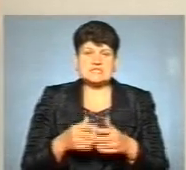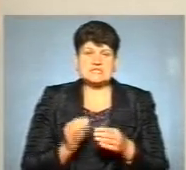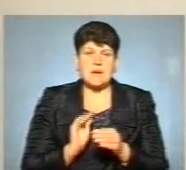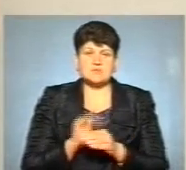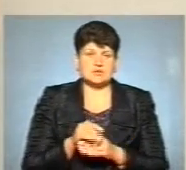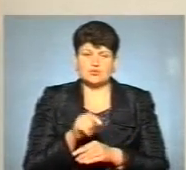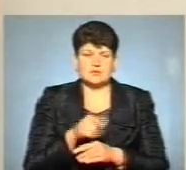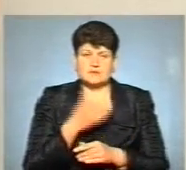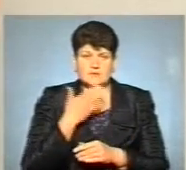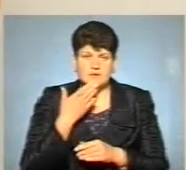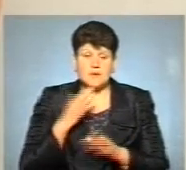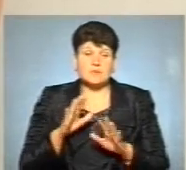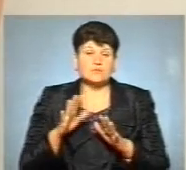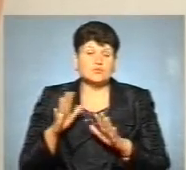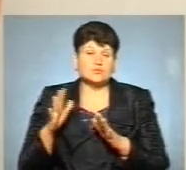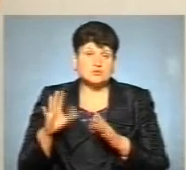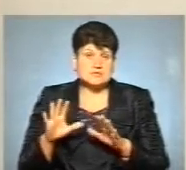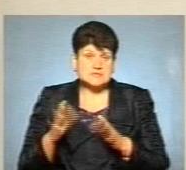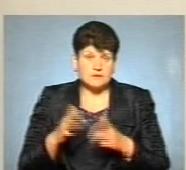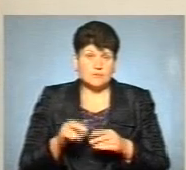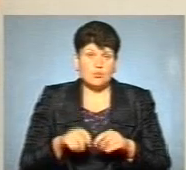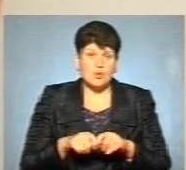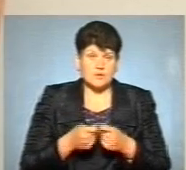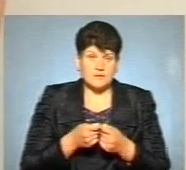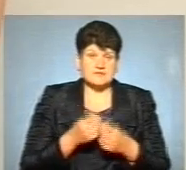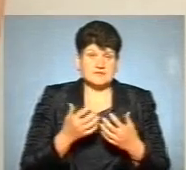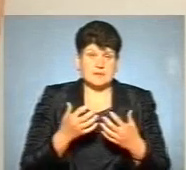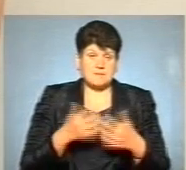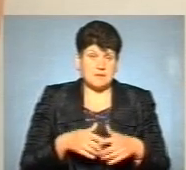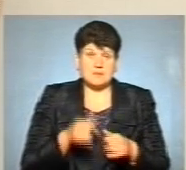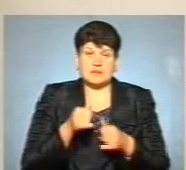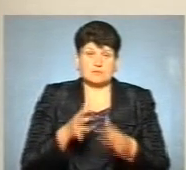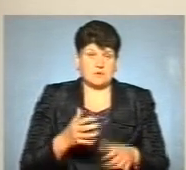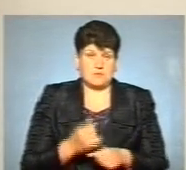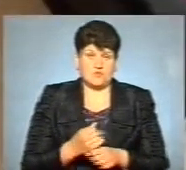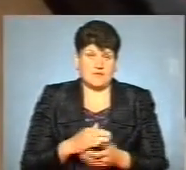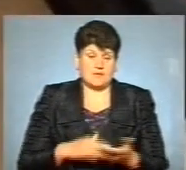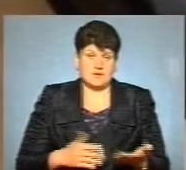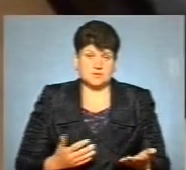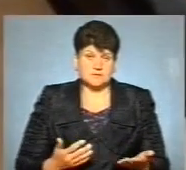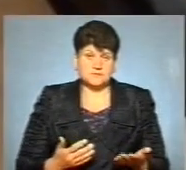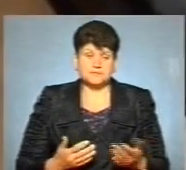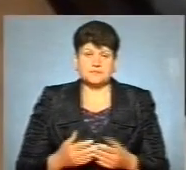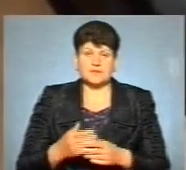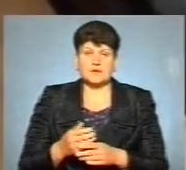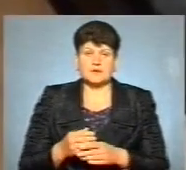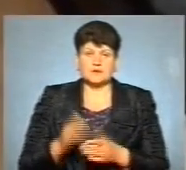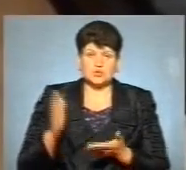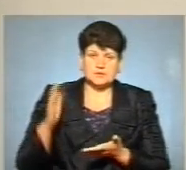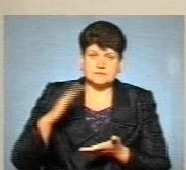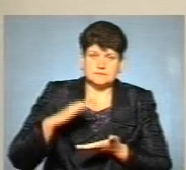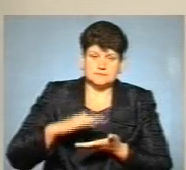Бог, звичайно, щось трапилося з нашим приладом, то ми б не могли далі працювати. Щільно прилягає